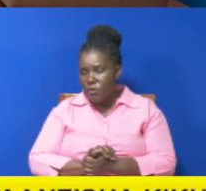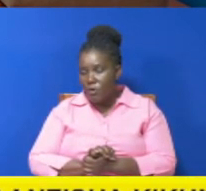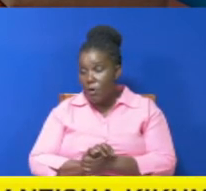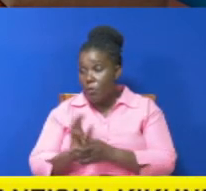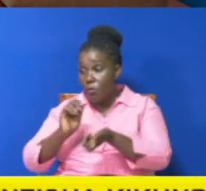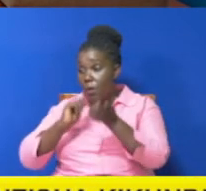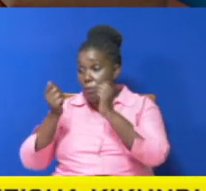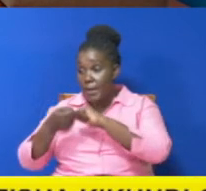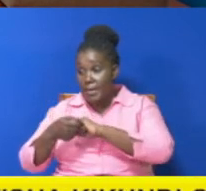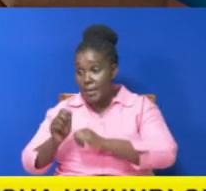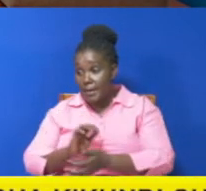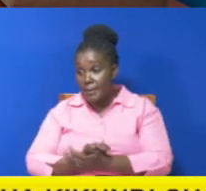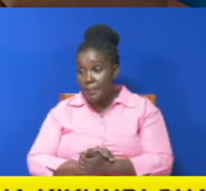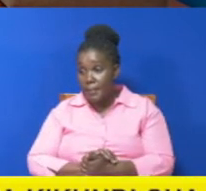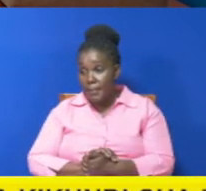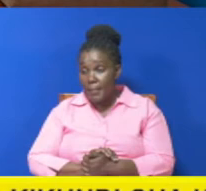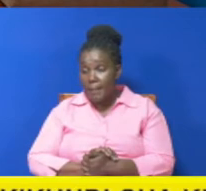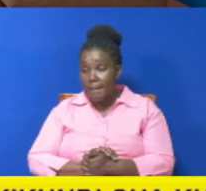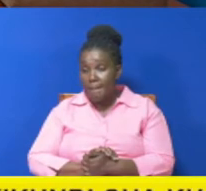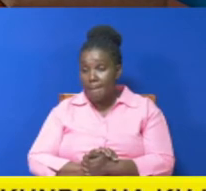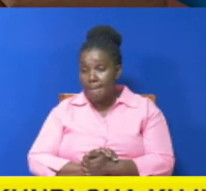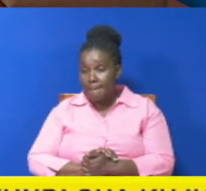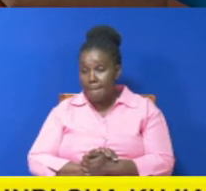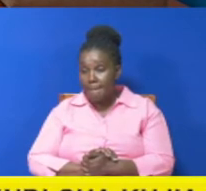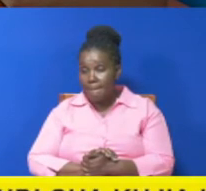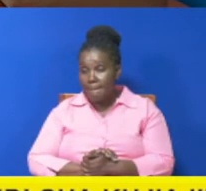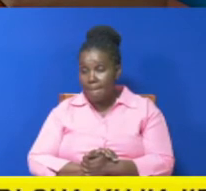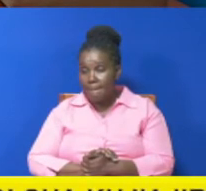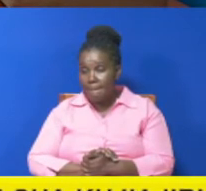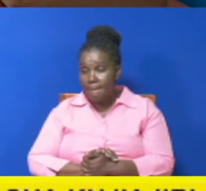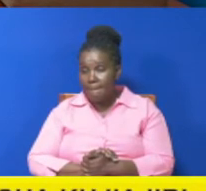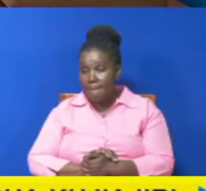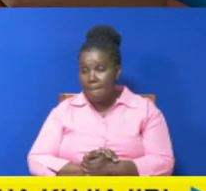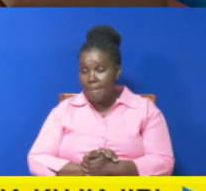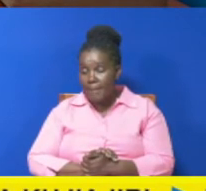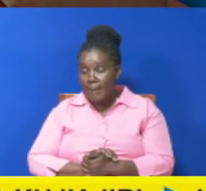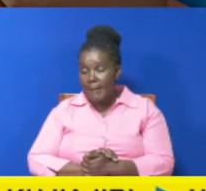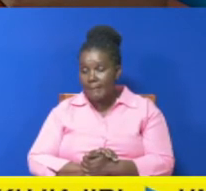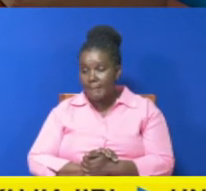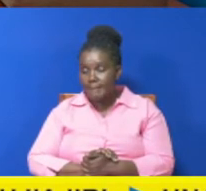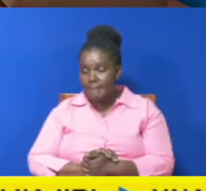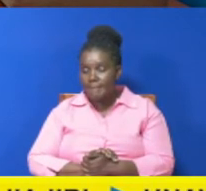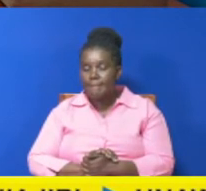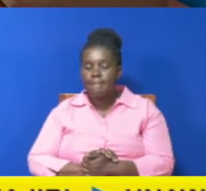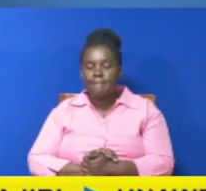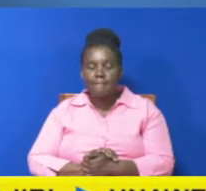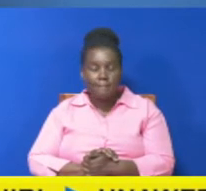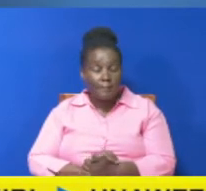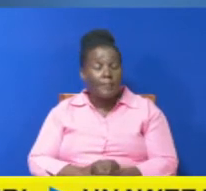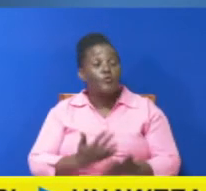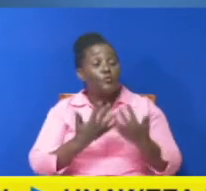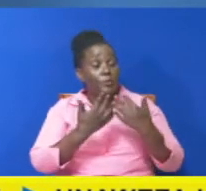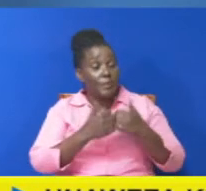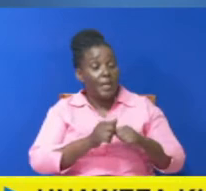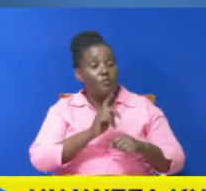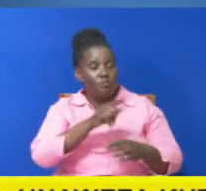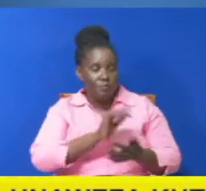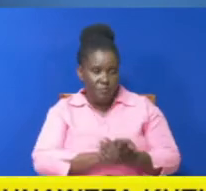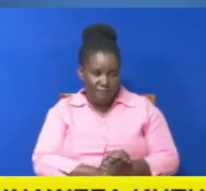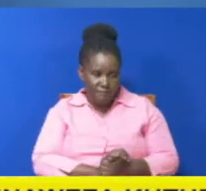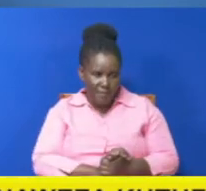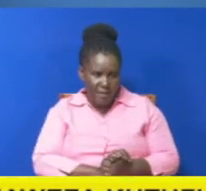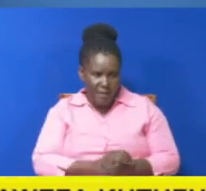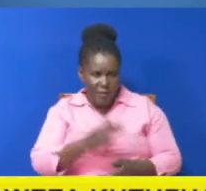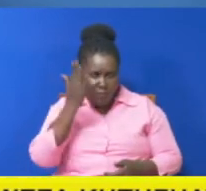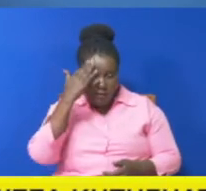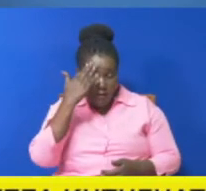Kuna uwezekano wa kubadilishana hapa tabia, watu wakarejea kwenye mstari ulio inawezekana? Wanasema mafahari